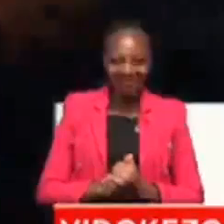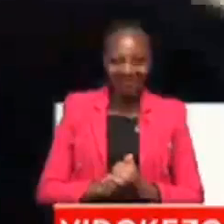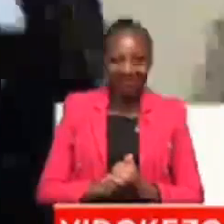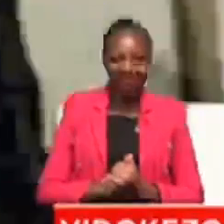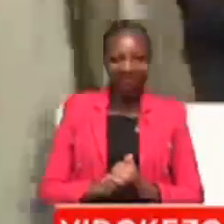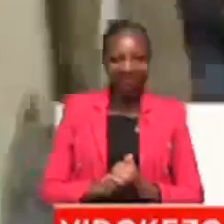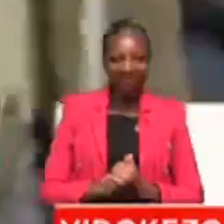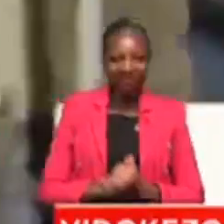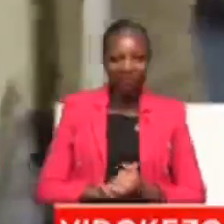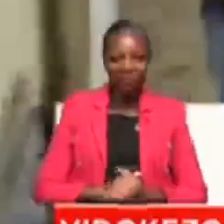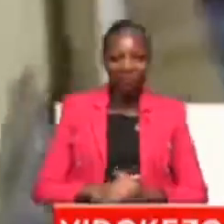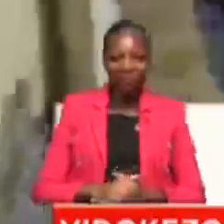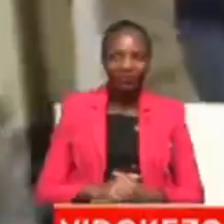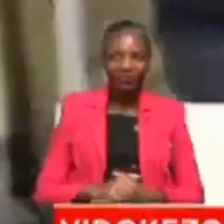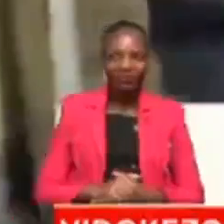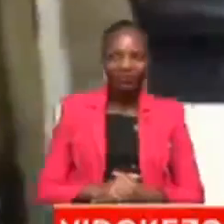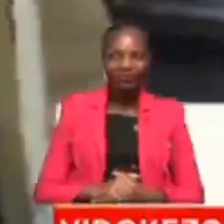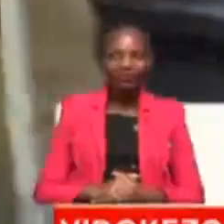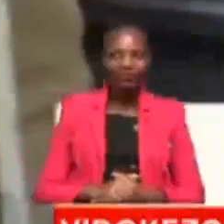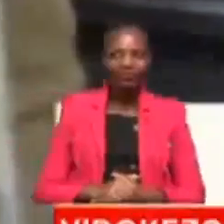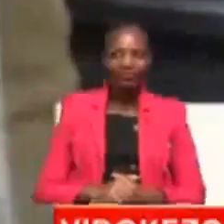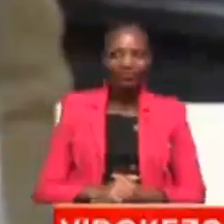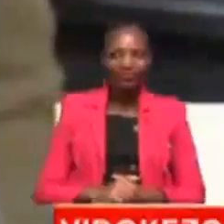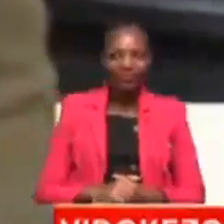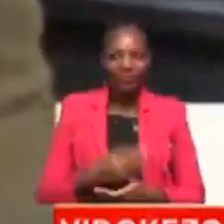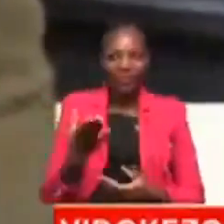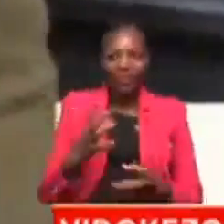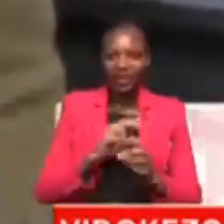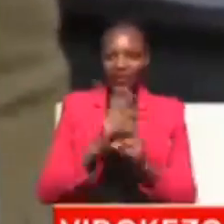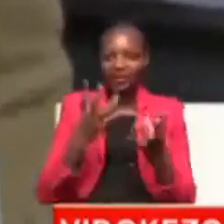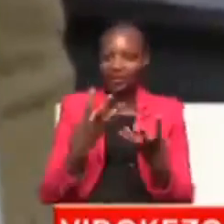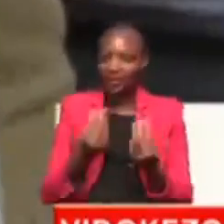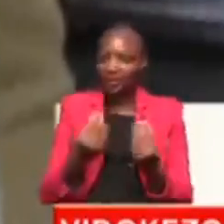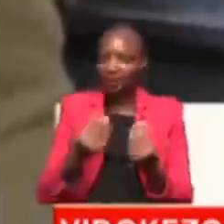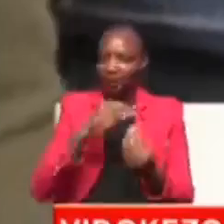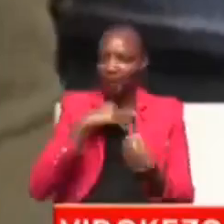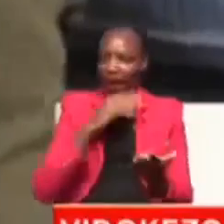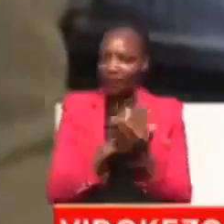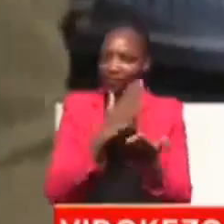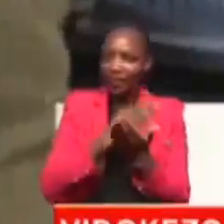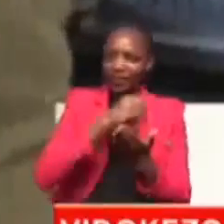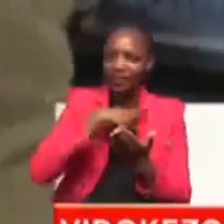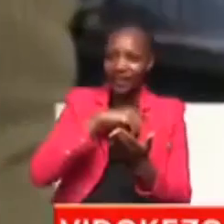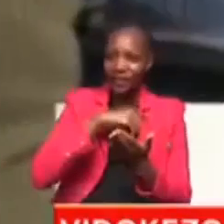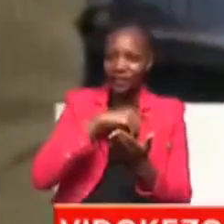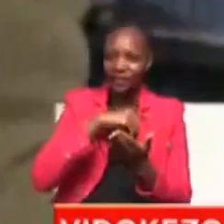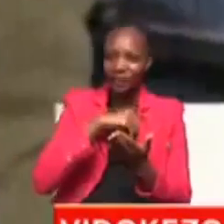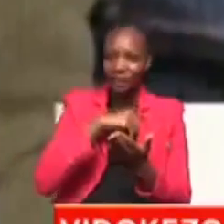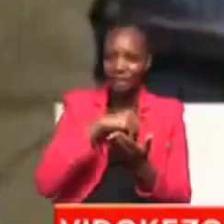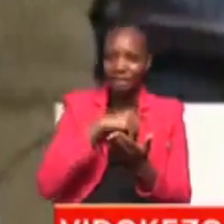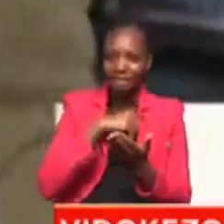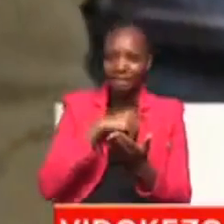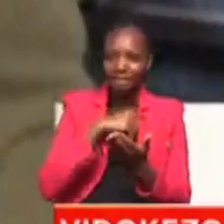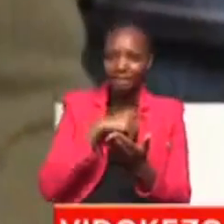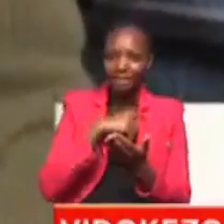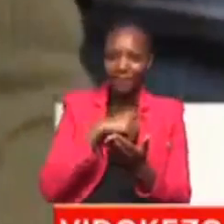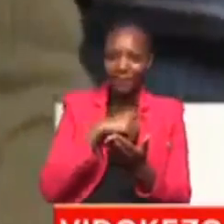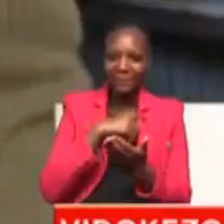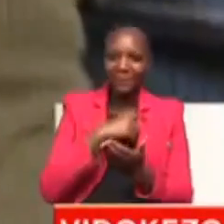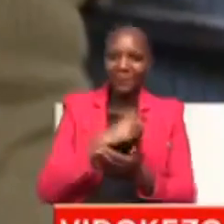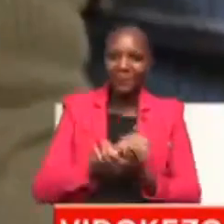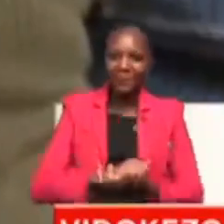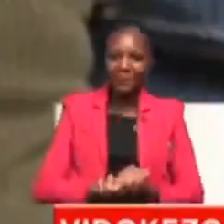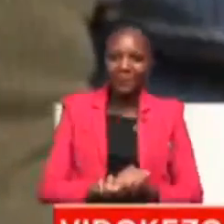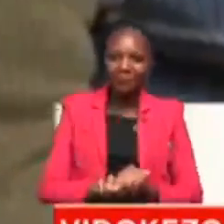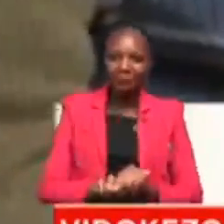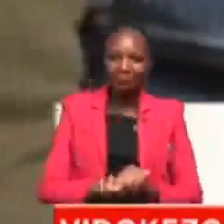What you're saying here is very simple. But we've come here with our right that we want to receive our story from Peter's service commission